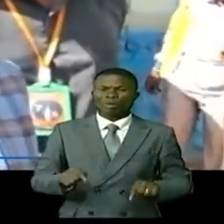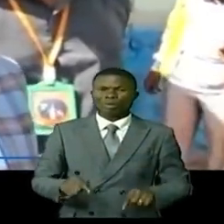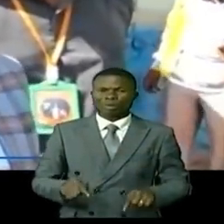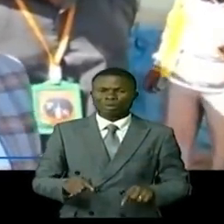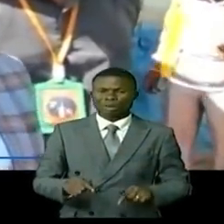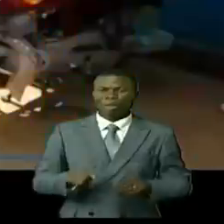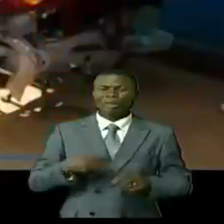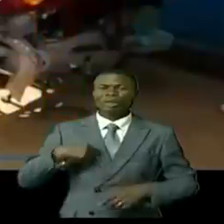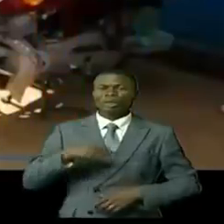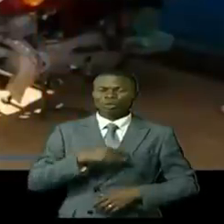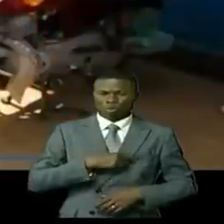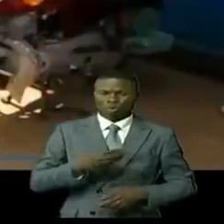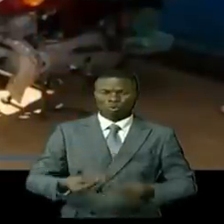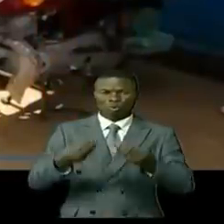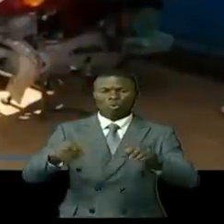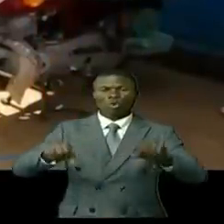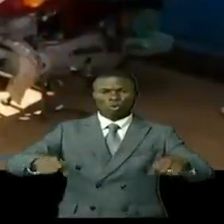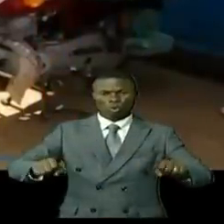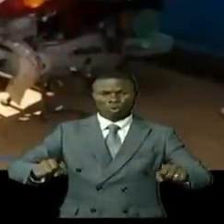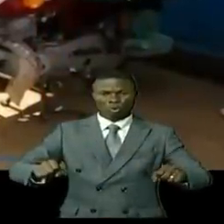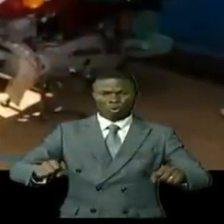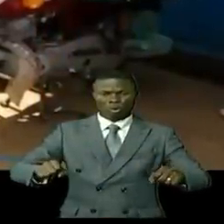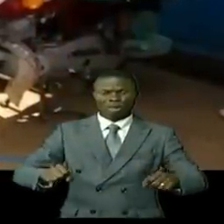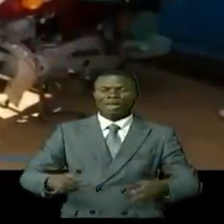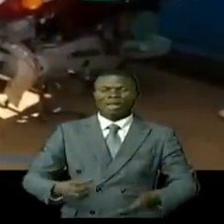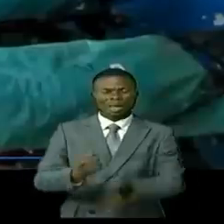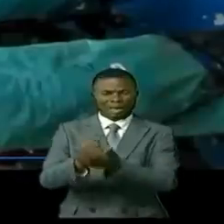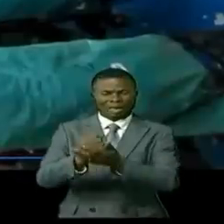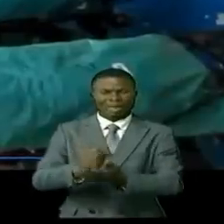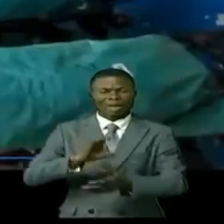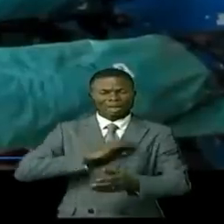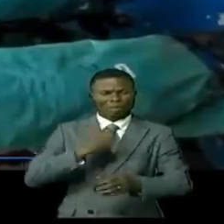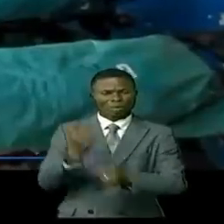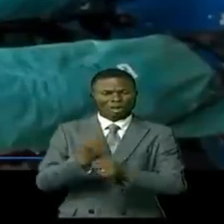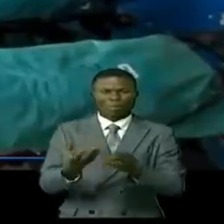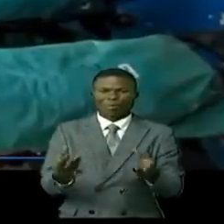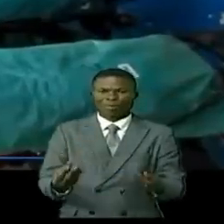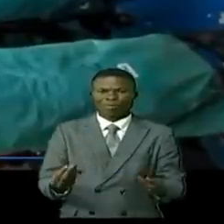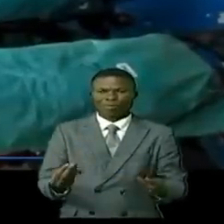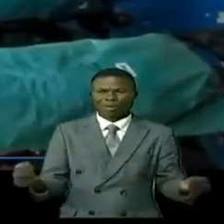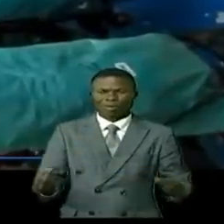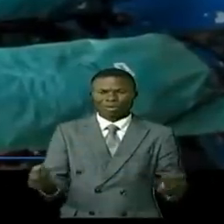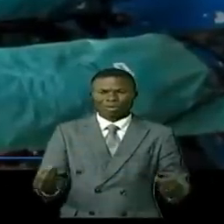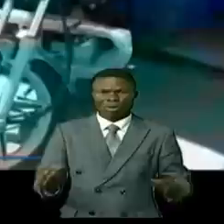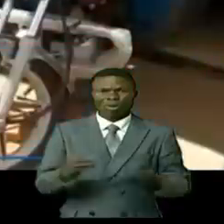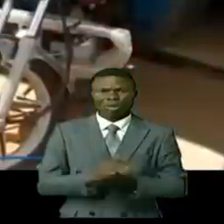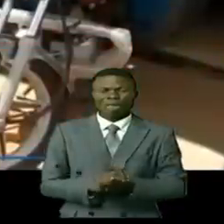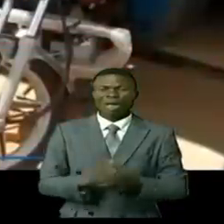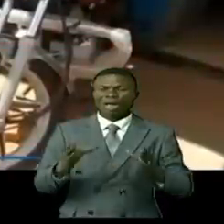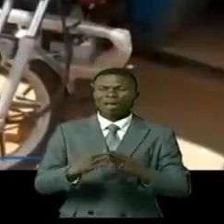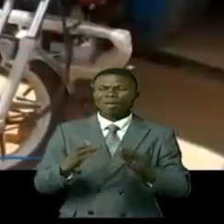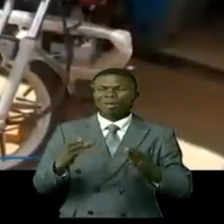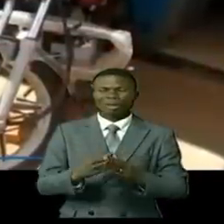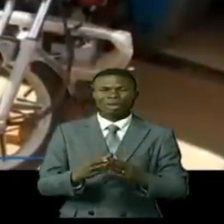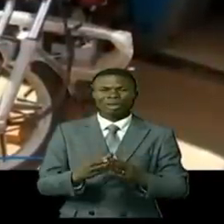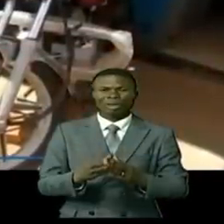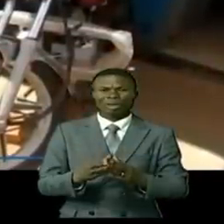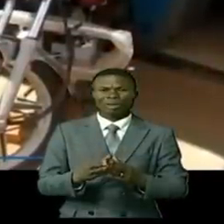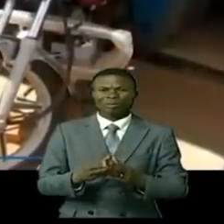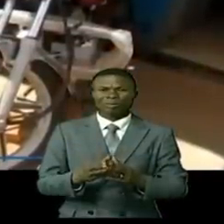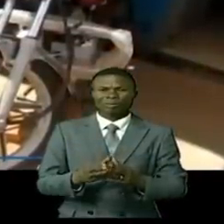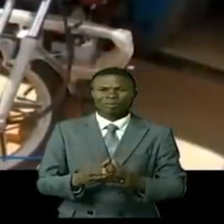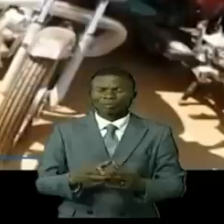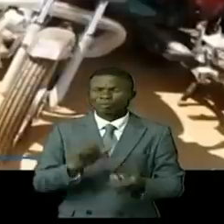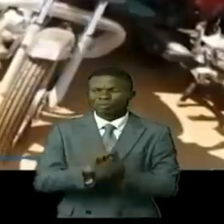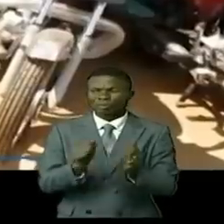essayé quand même de faciliter le déplacement afin que la